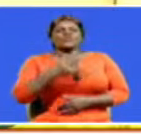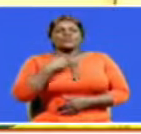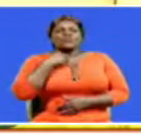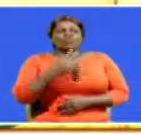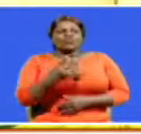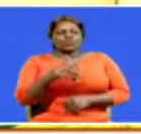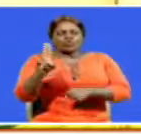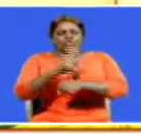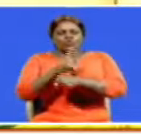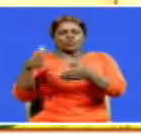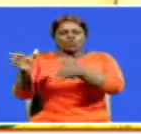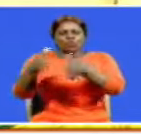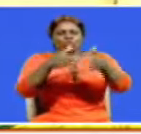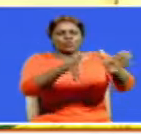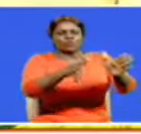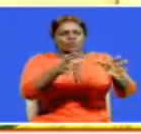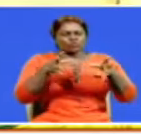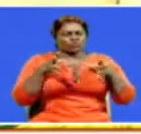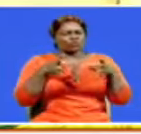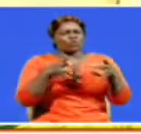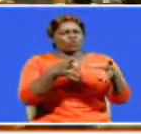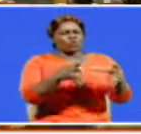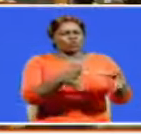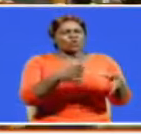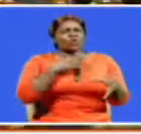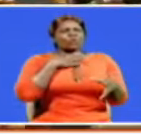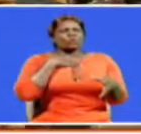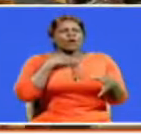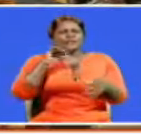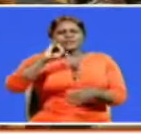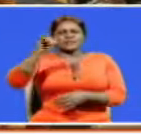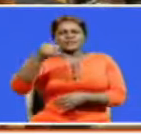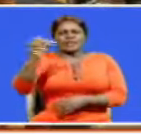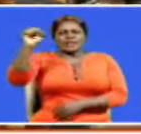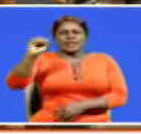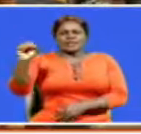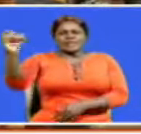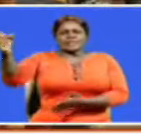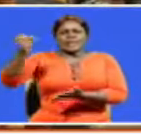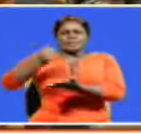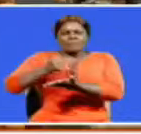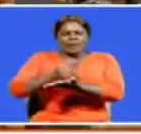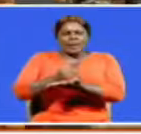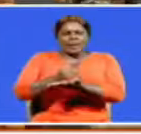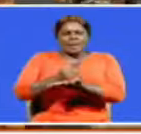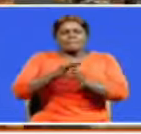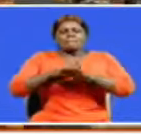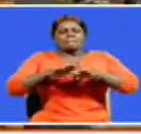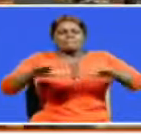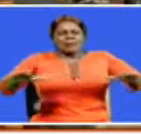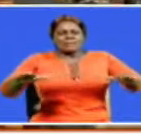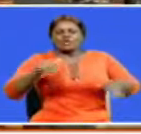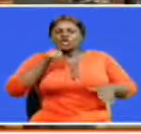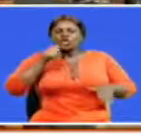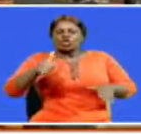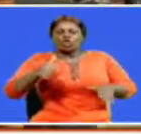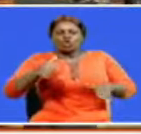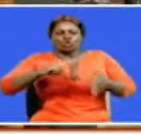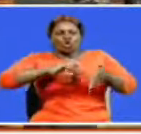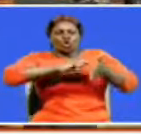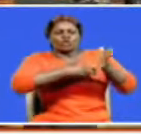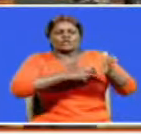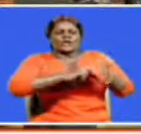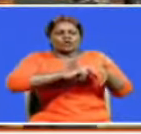kililitumia jukwaa hilo kuendeleza msukumo wake wa kuwataka walimu wa JSS waajiriwe kwa kandarasi ya kudumu na wala si kandarasi ya